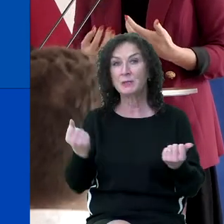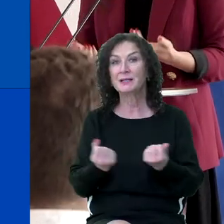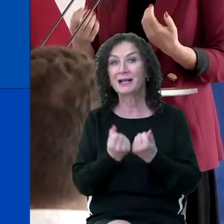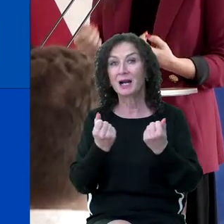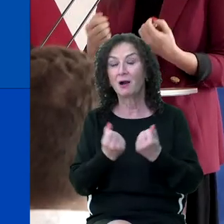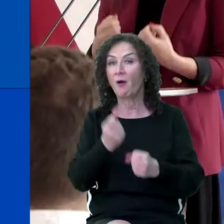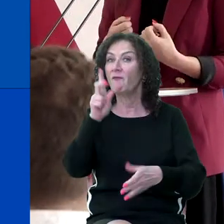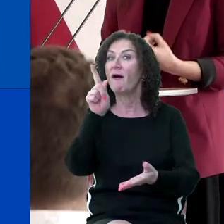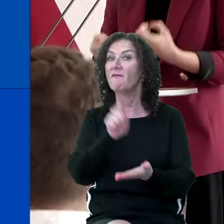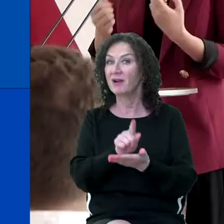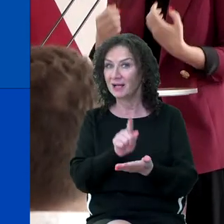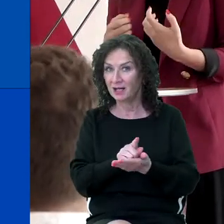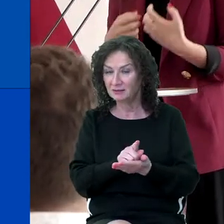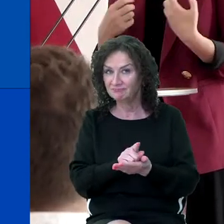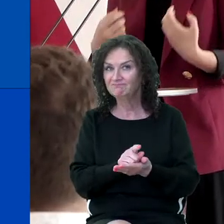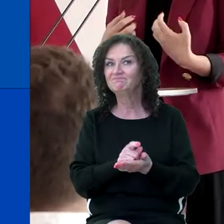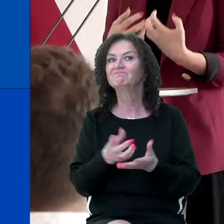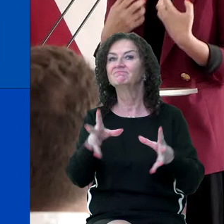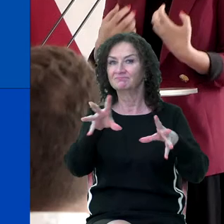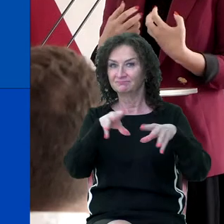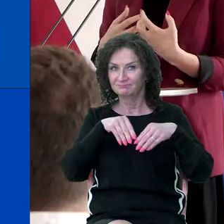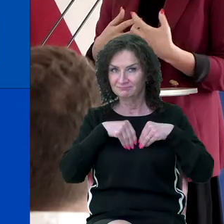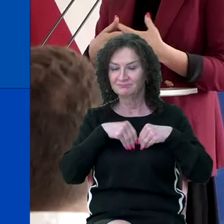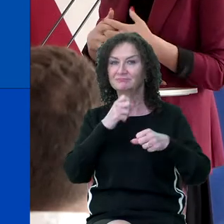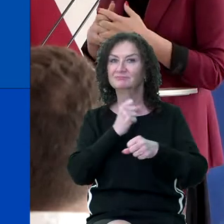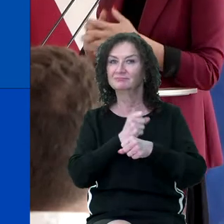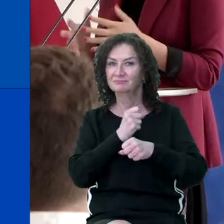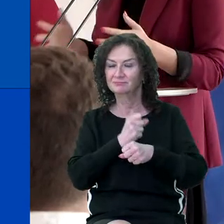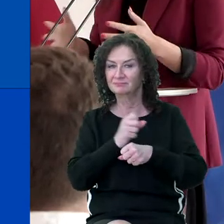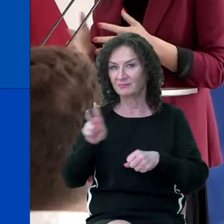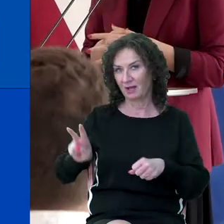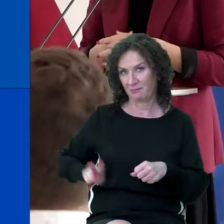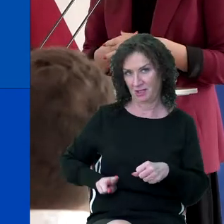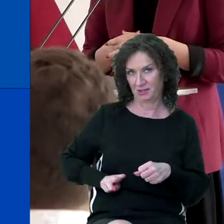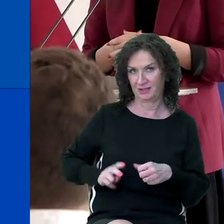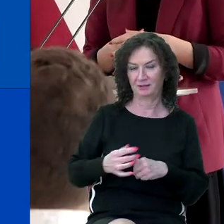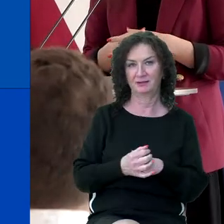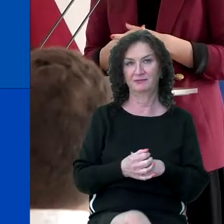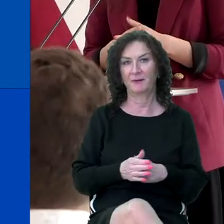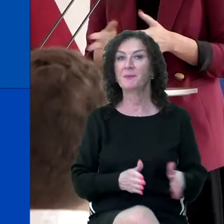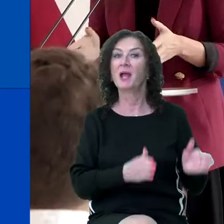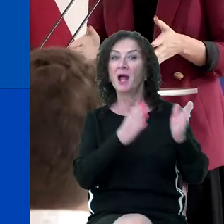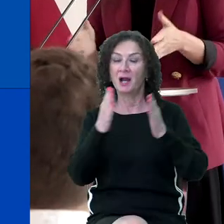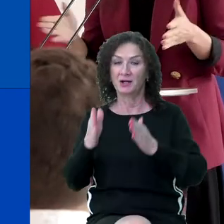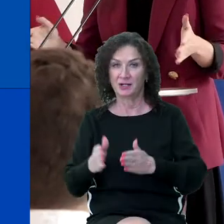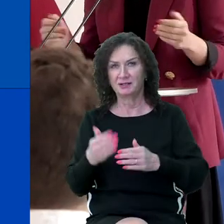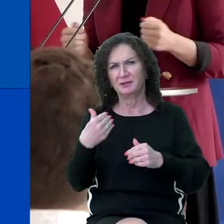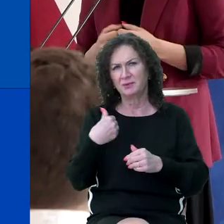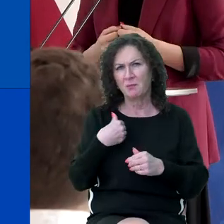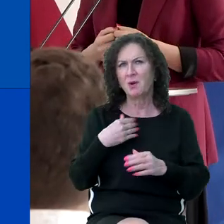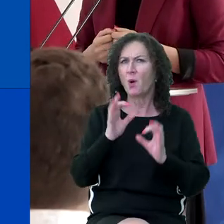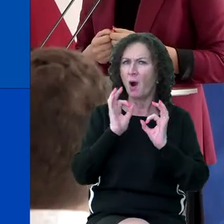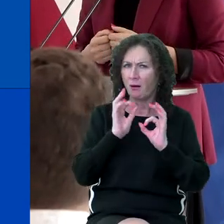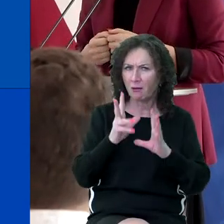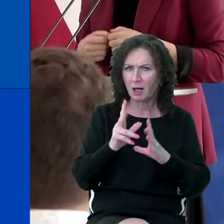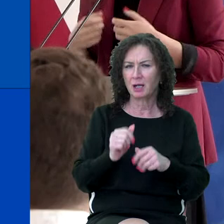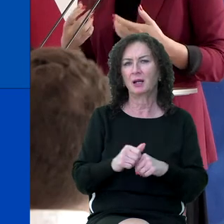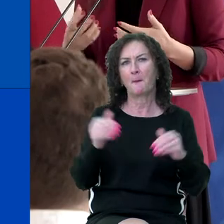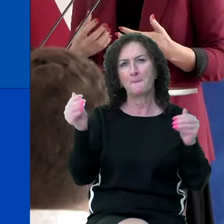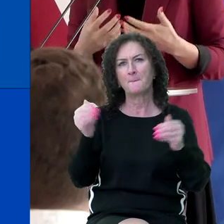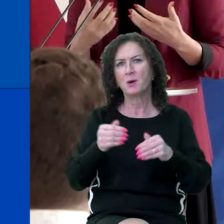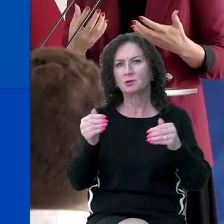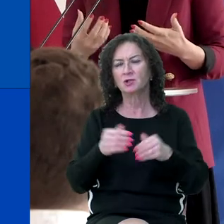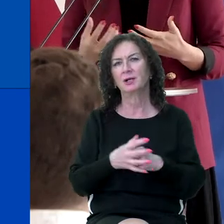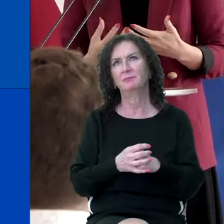nie pozostawali sami zamknięci na pomysły. Kolejnym takim krokiem było zagadnienie, dobrze, okej, jesteśmy w stanie